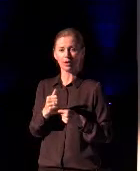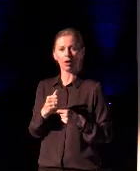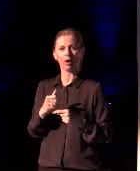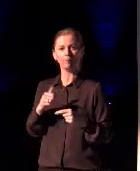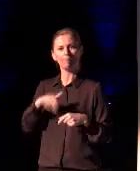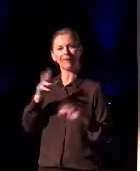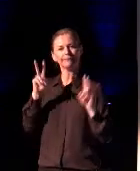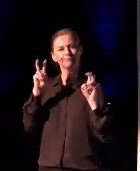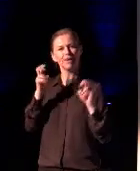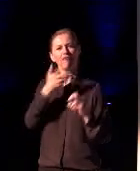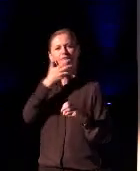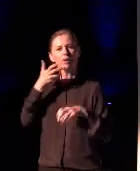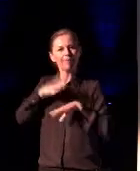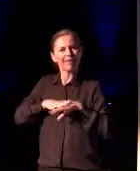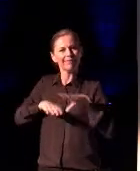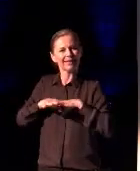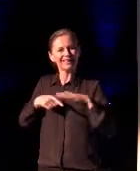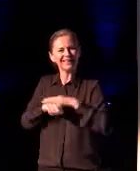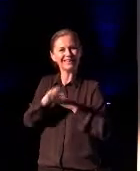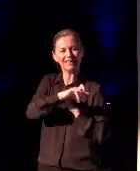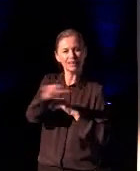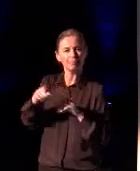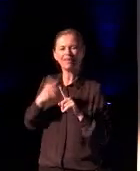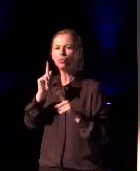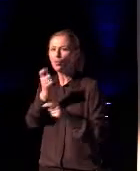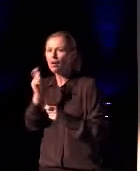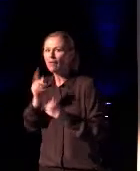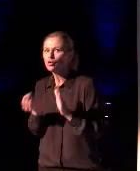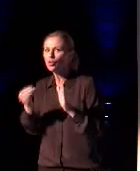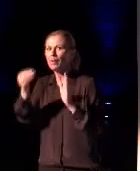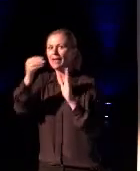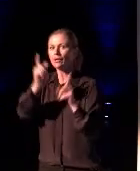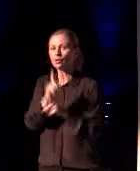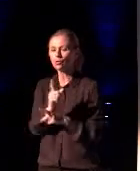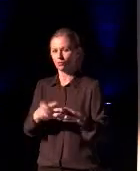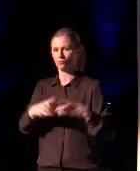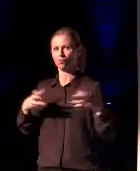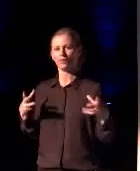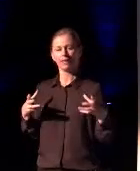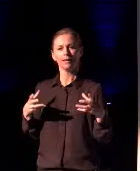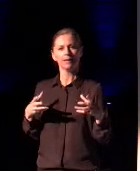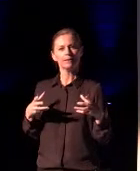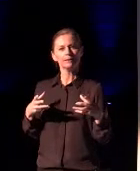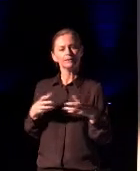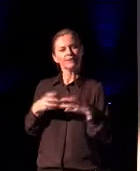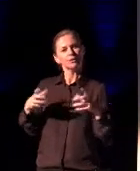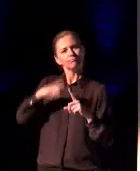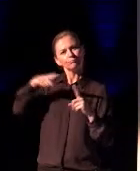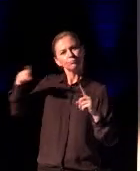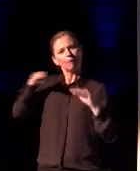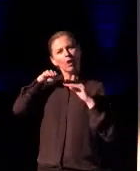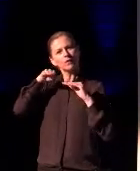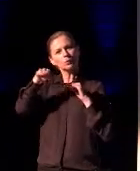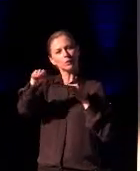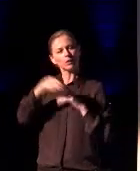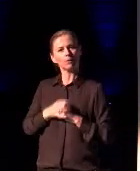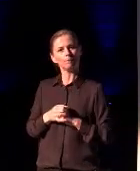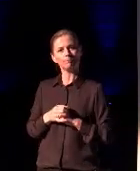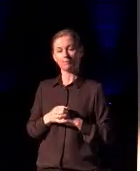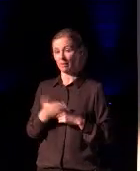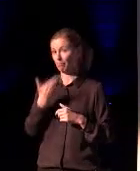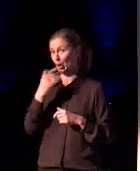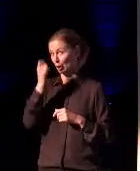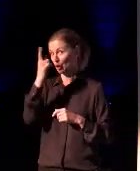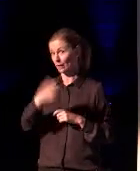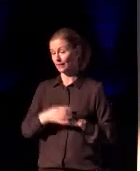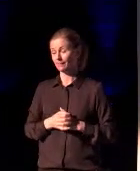hender inn I helsetjenestene. Men denne teknologien kan supplere slik at utviklingsvekstkurven kan flates ut noe. Det good news.